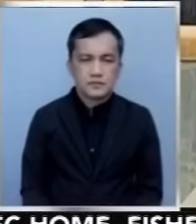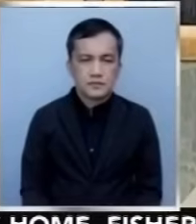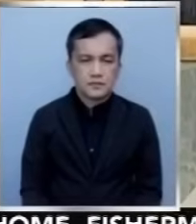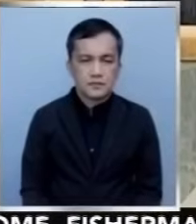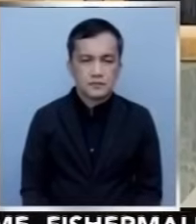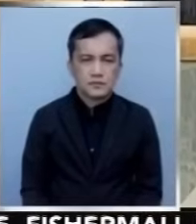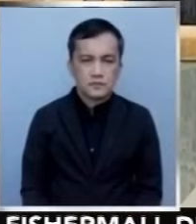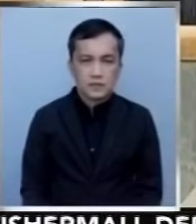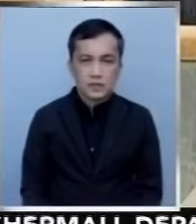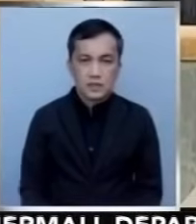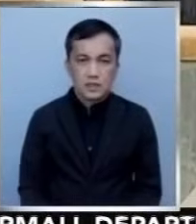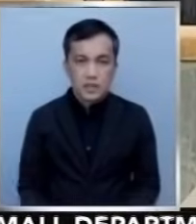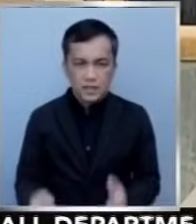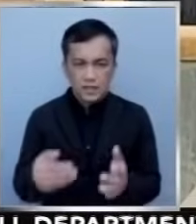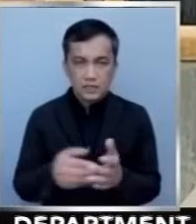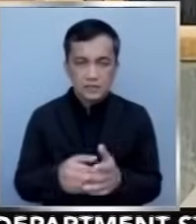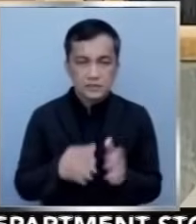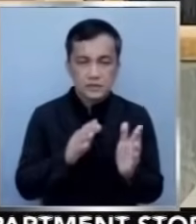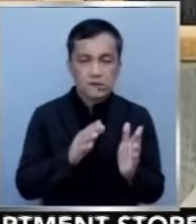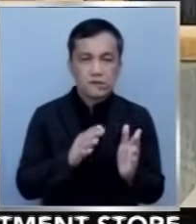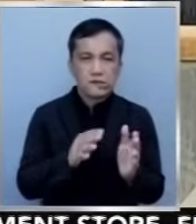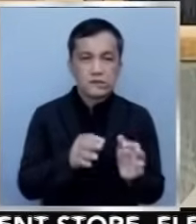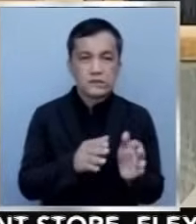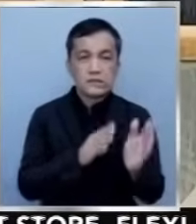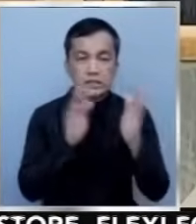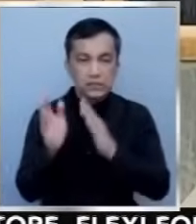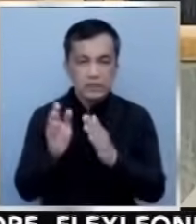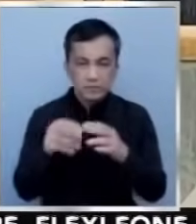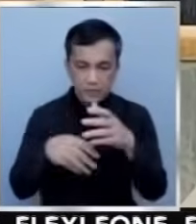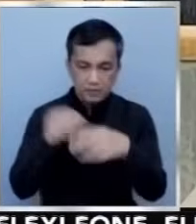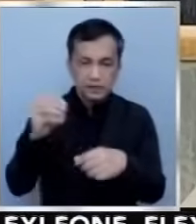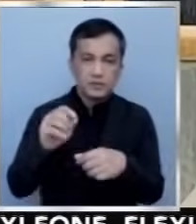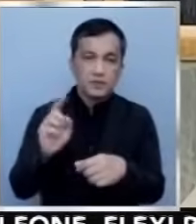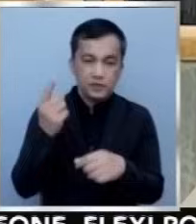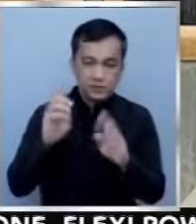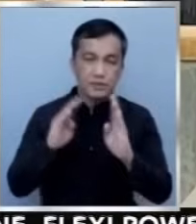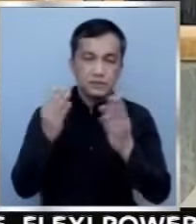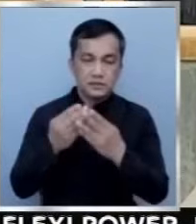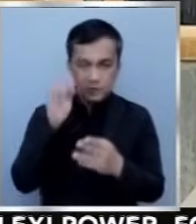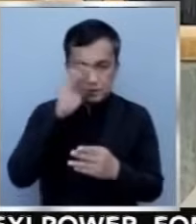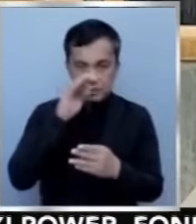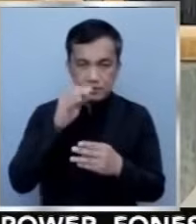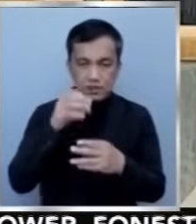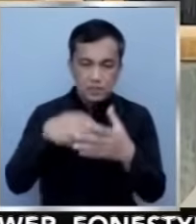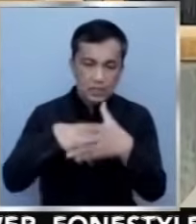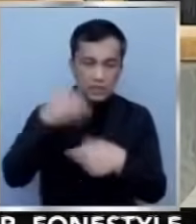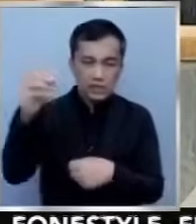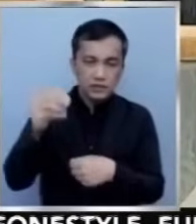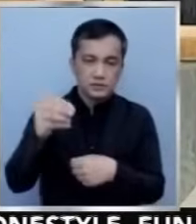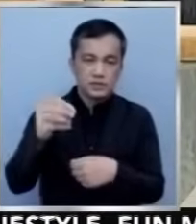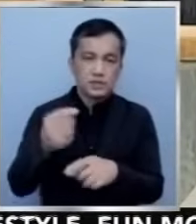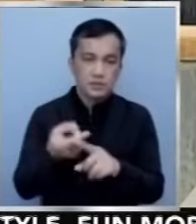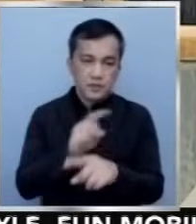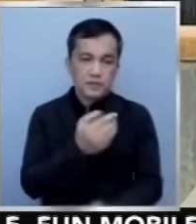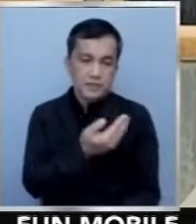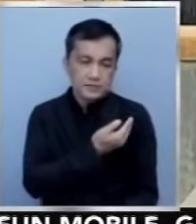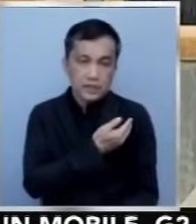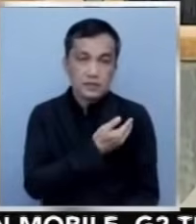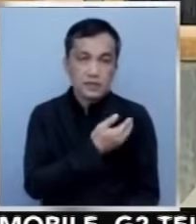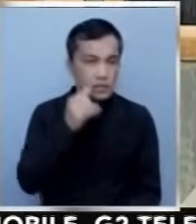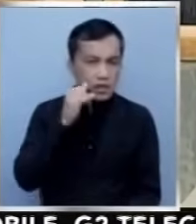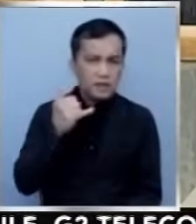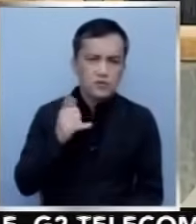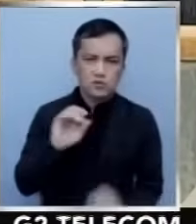Pia, muling ang naunsya mayong paglabasa na ngayong araw ng unang batch ng mga Pilipinong lilikasan na mula sa Gaza. Kahapon, wala rin nakalabas